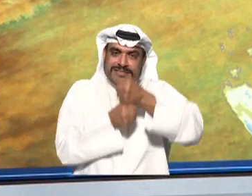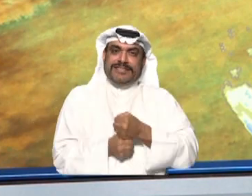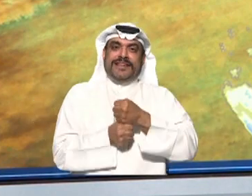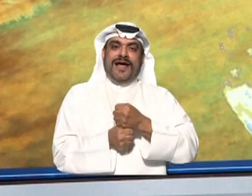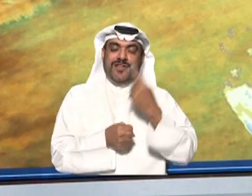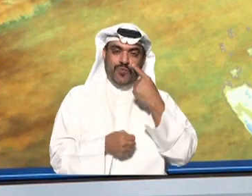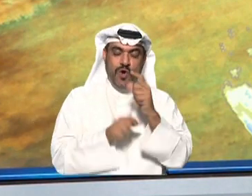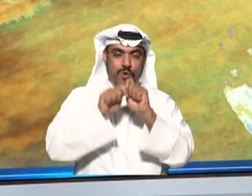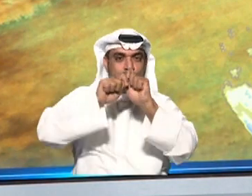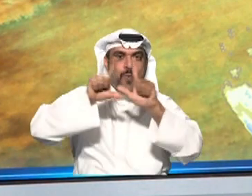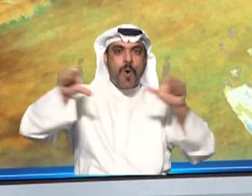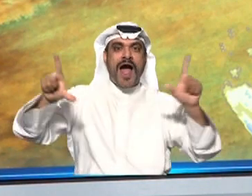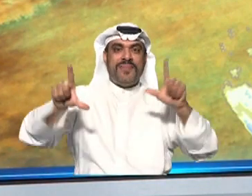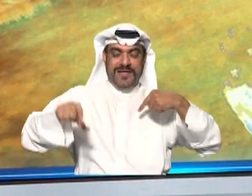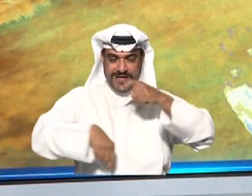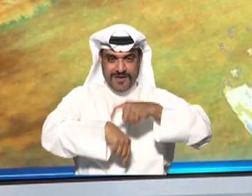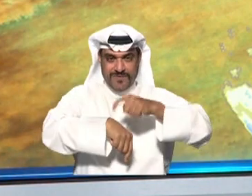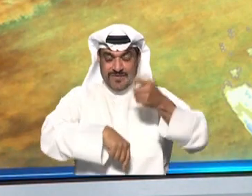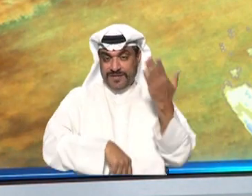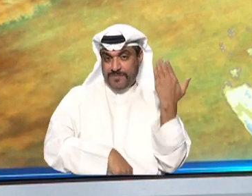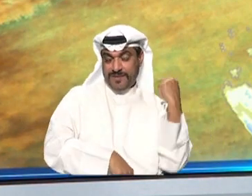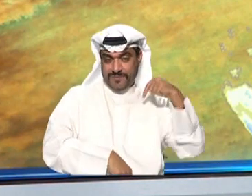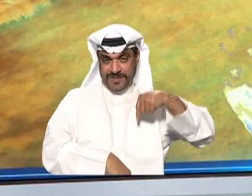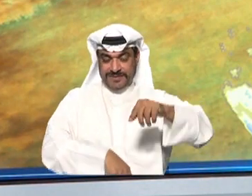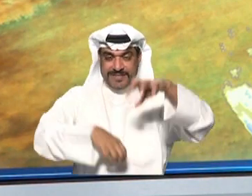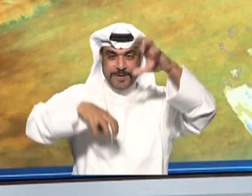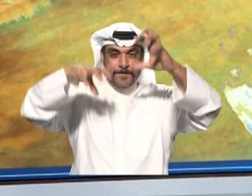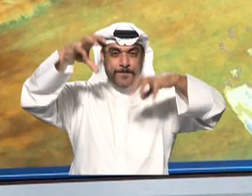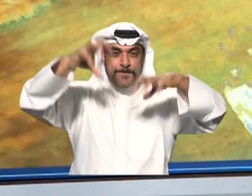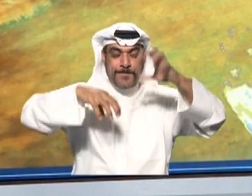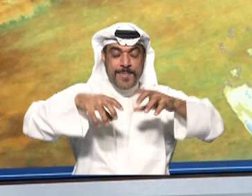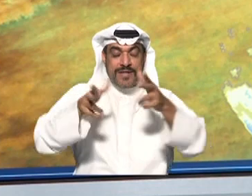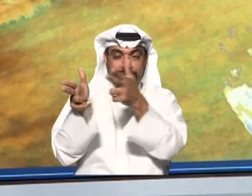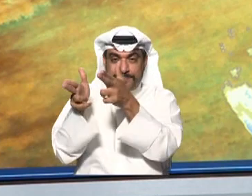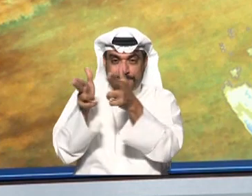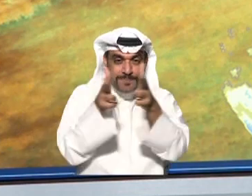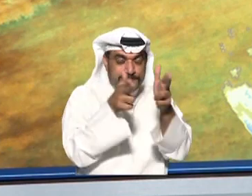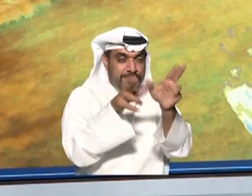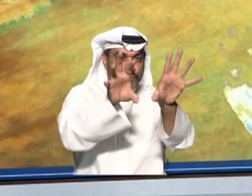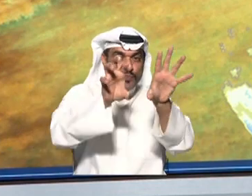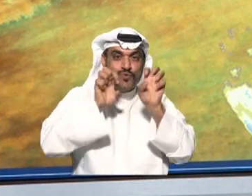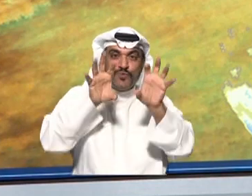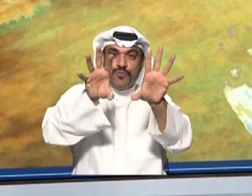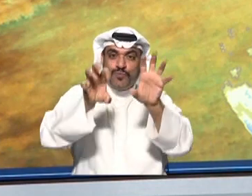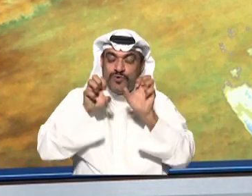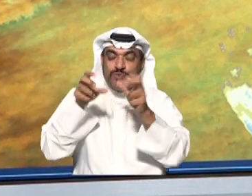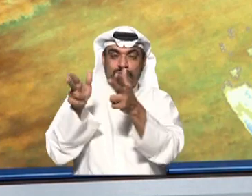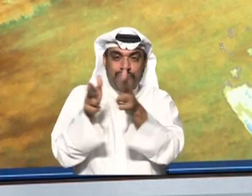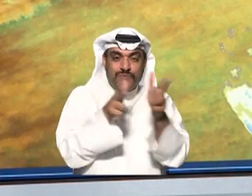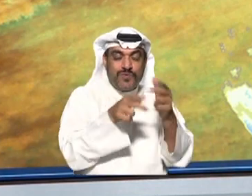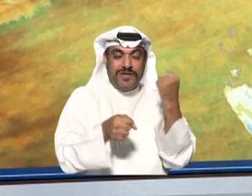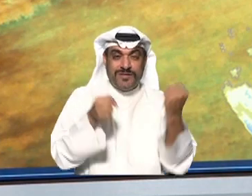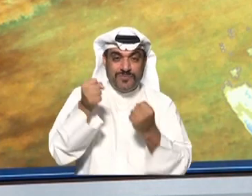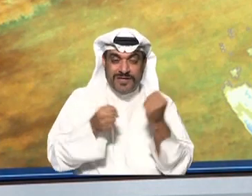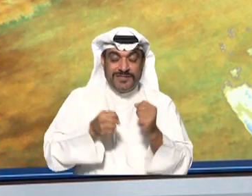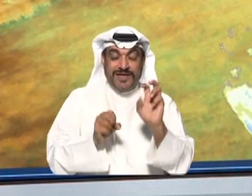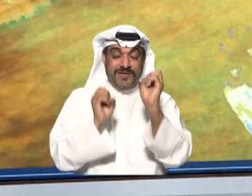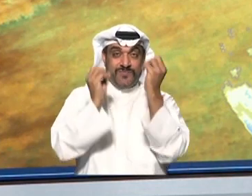أيضا واضحة خلال الفترة الماضية من خلال النقل الحي والمباشر لاستعداداتكم لأمطار